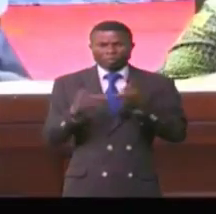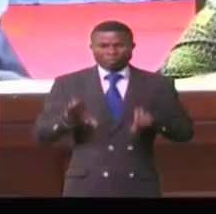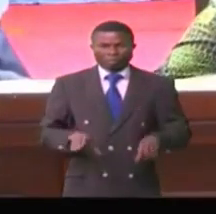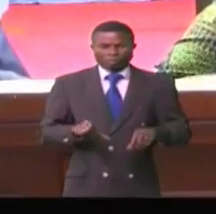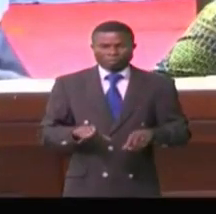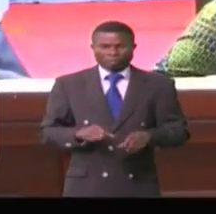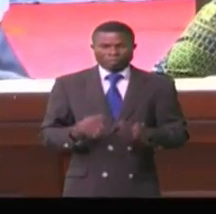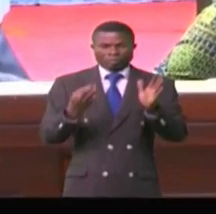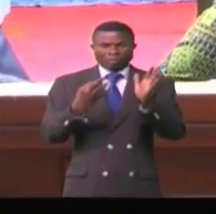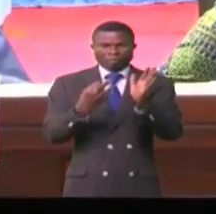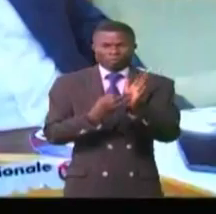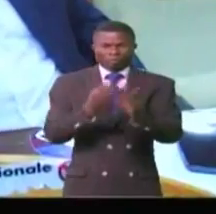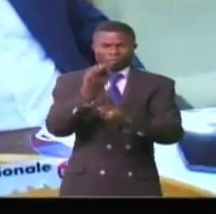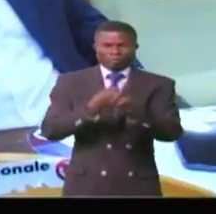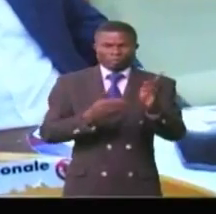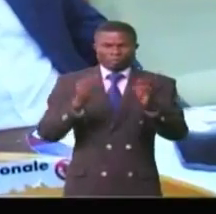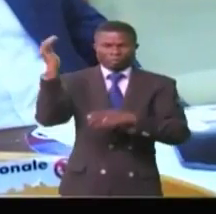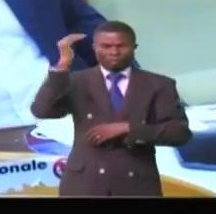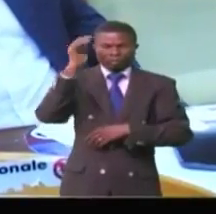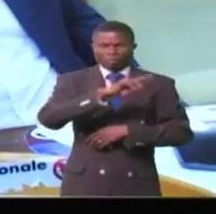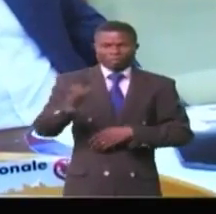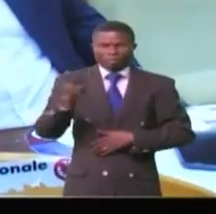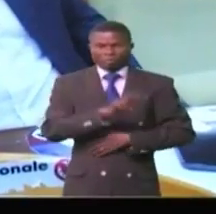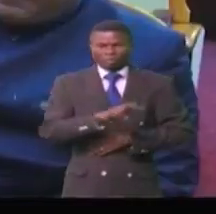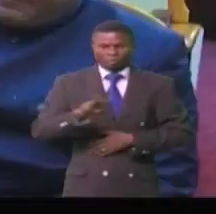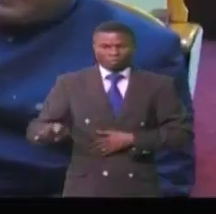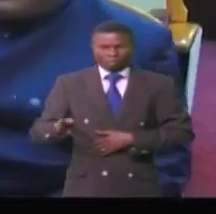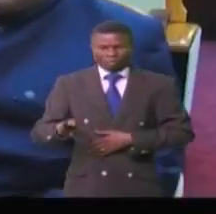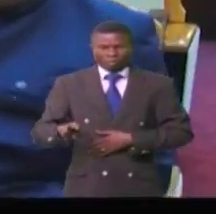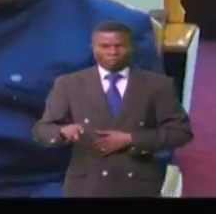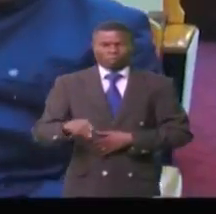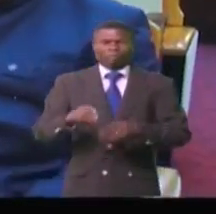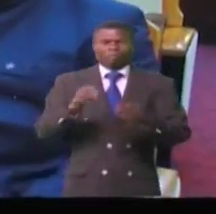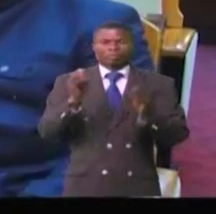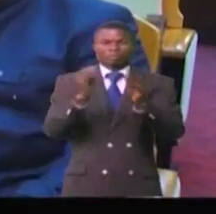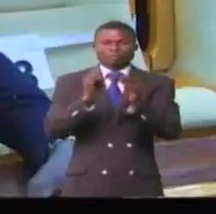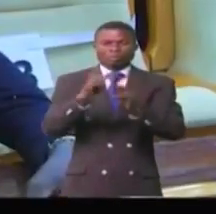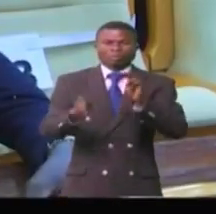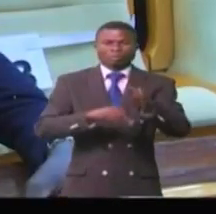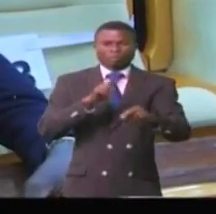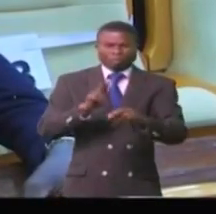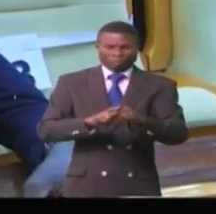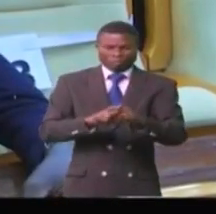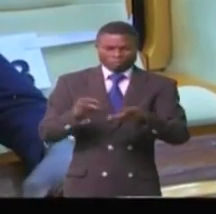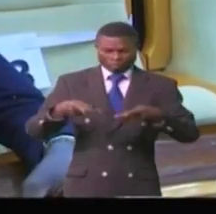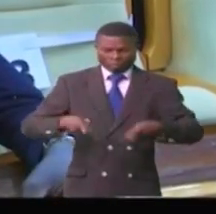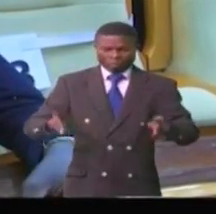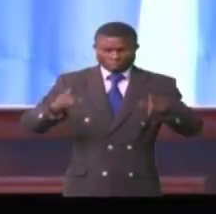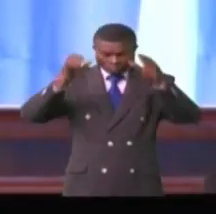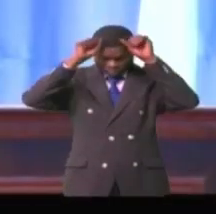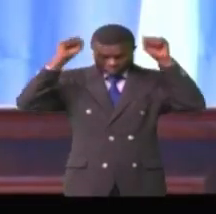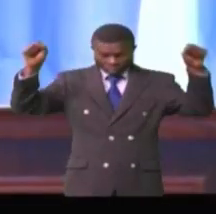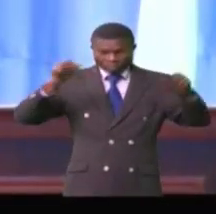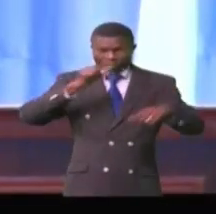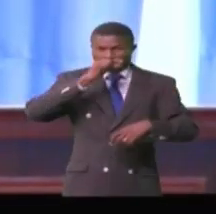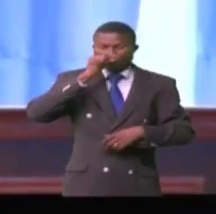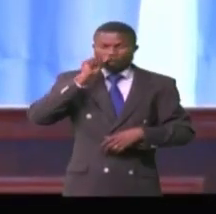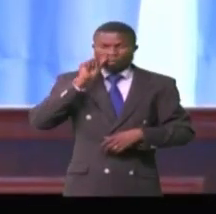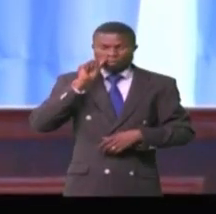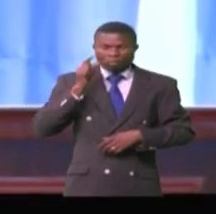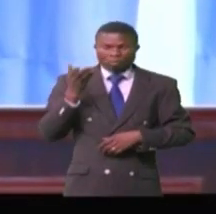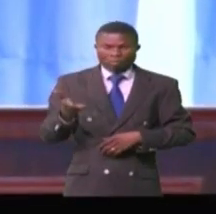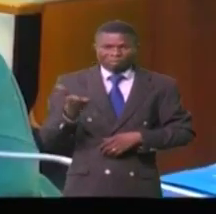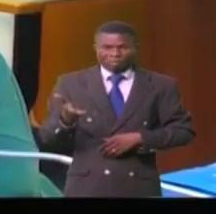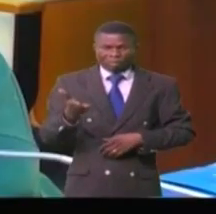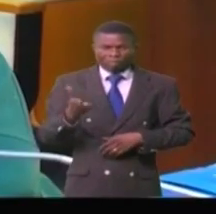le 8 décembre 2022, ce mardi 3 octobre, la Chambre basse du Parlement, sous la houlette du président Christophe Mboso